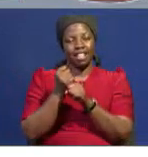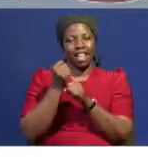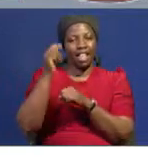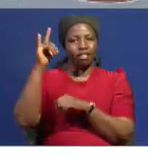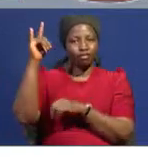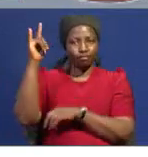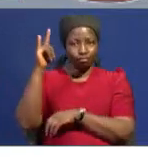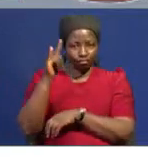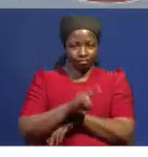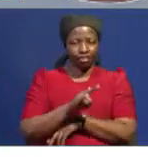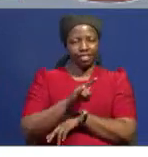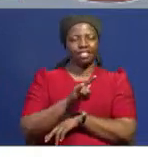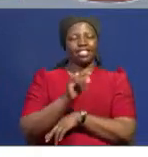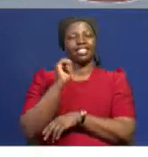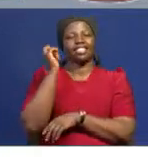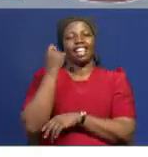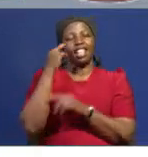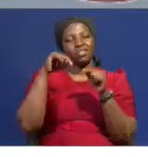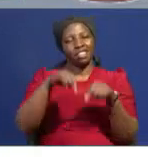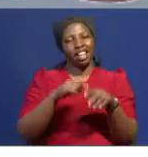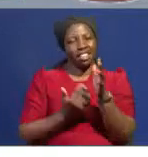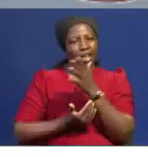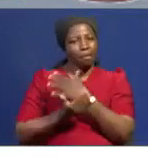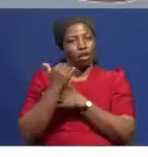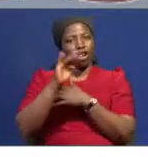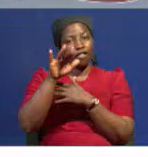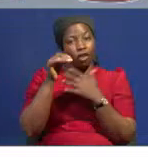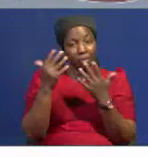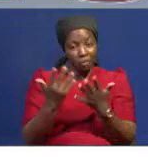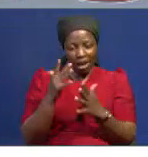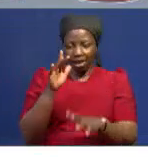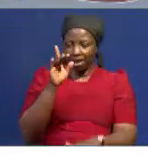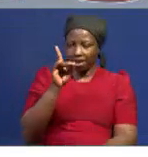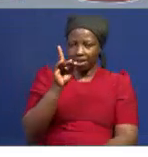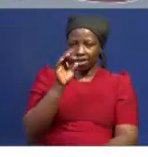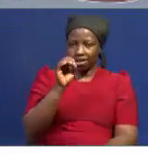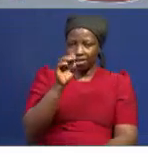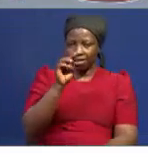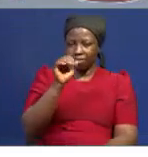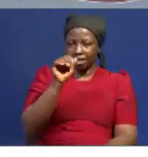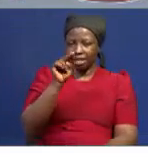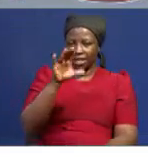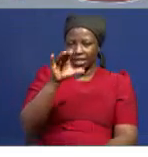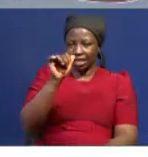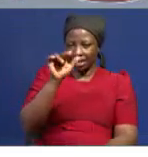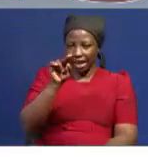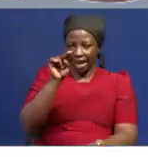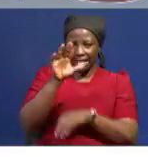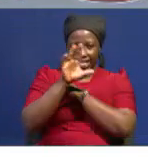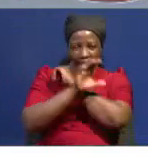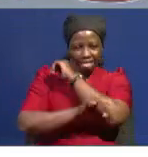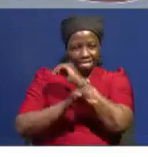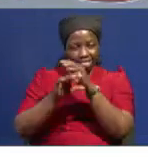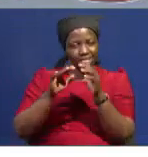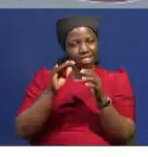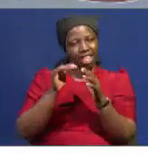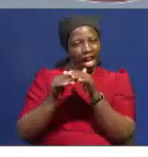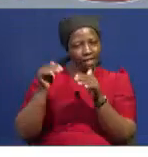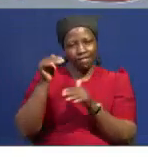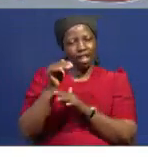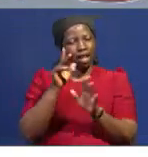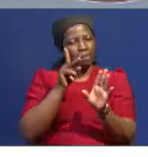iliwasili nchini leo asubuhi kutoka Jamhuri ya Dominican baada ya kushiriki